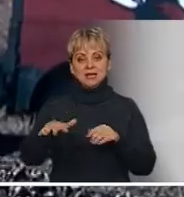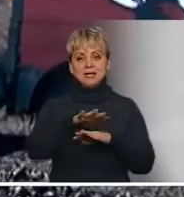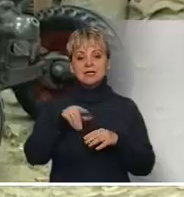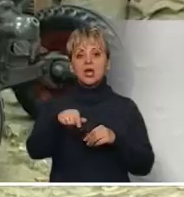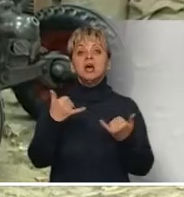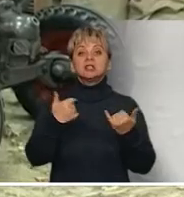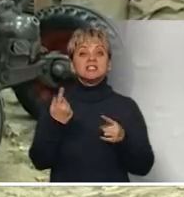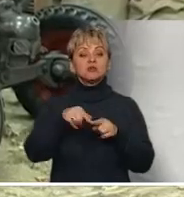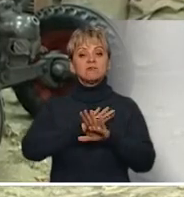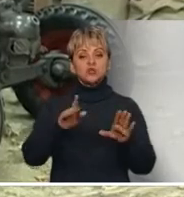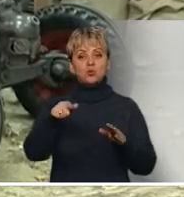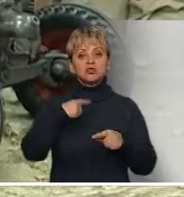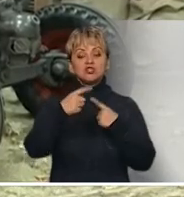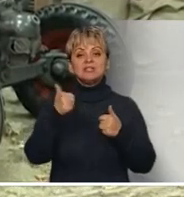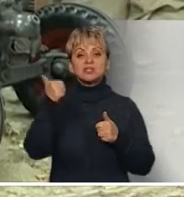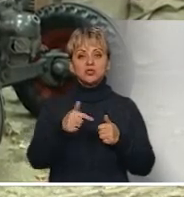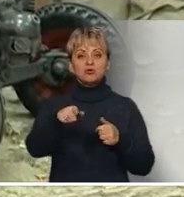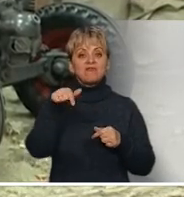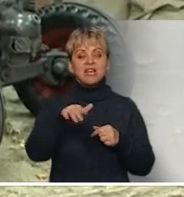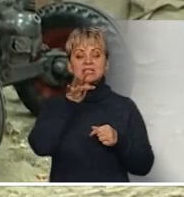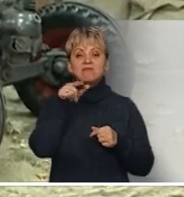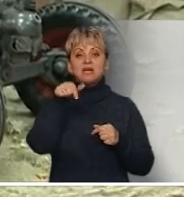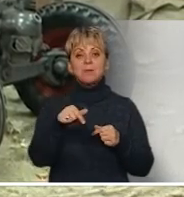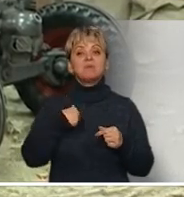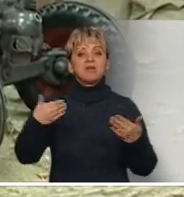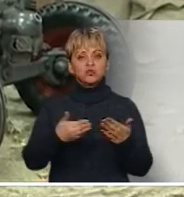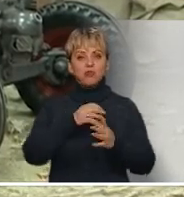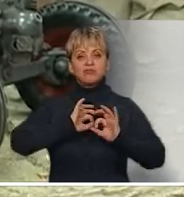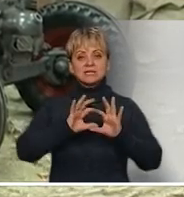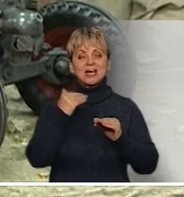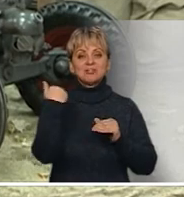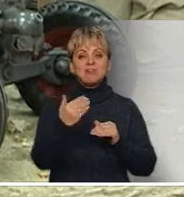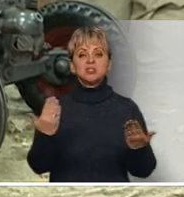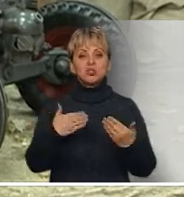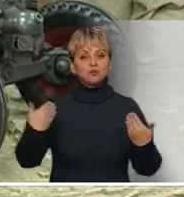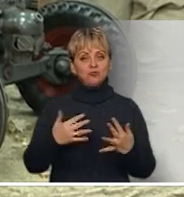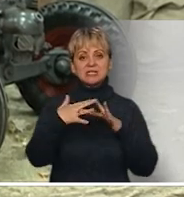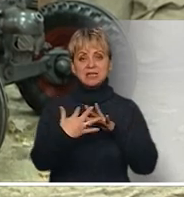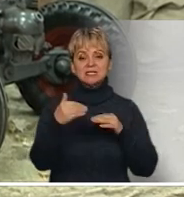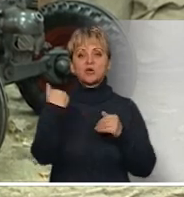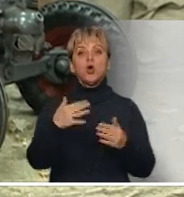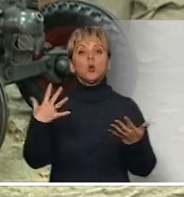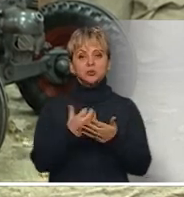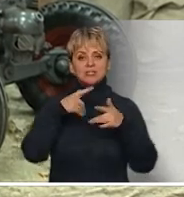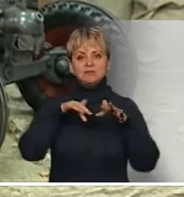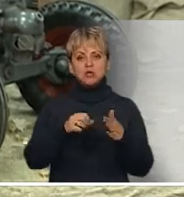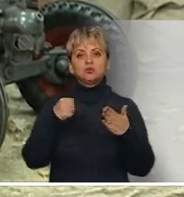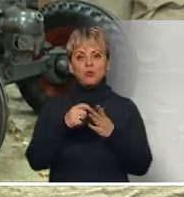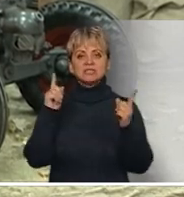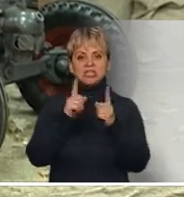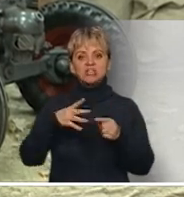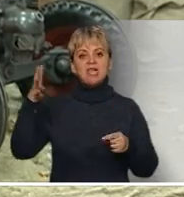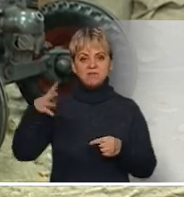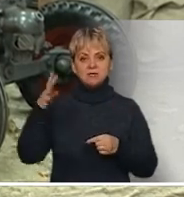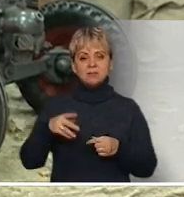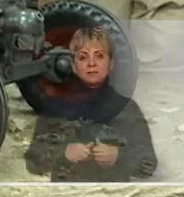населения. На сегодня это все. Через неделю в это же время мы вновь расскажем вам, чем живет станица. Удачи в делах